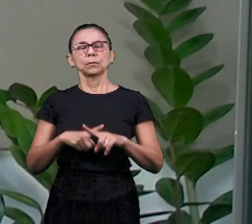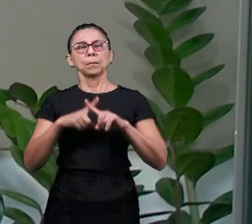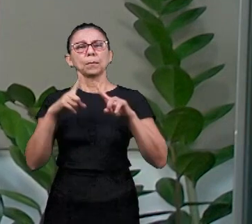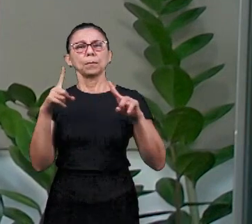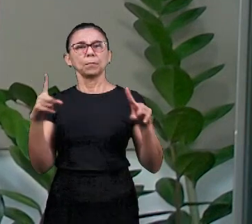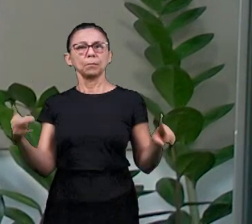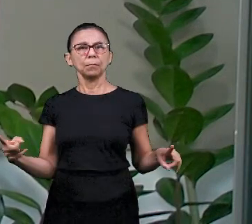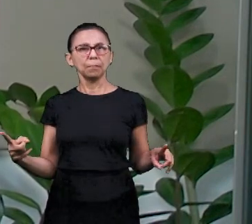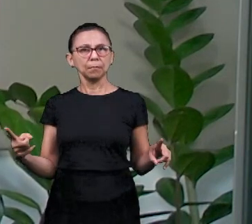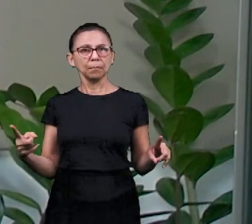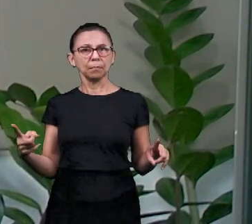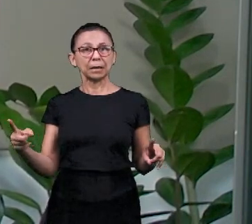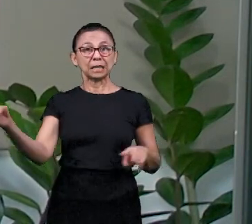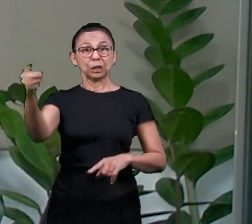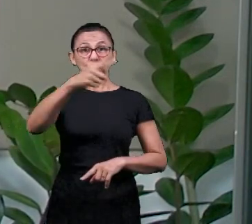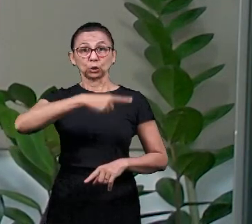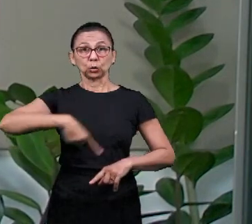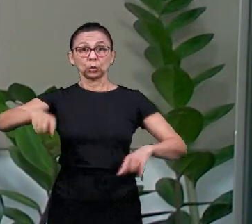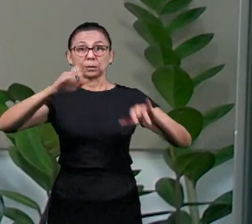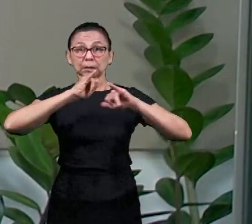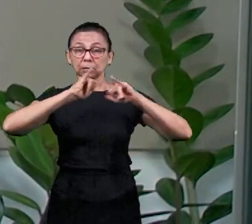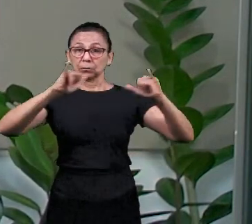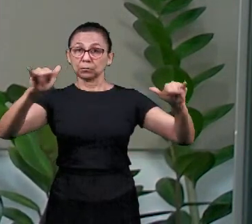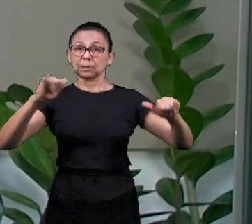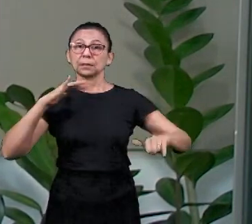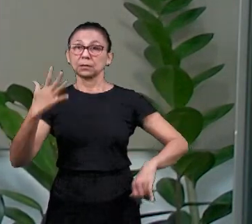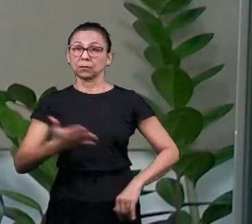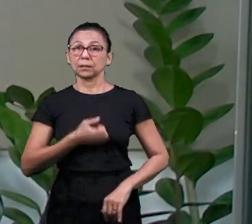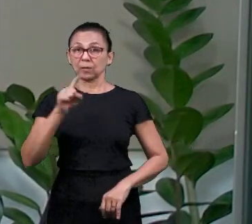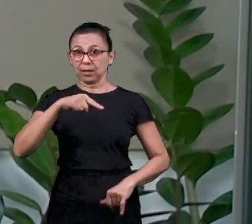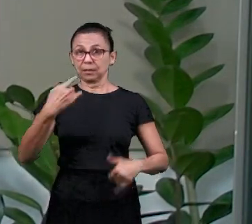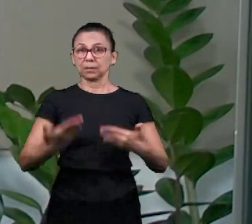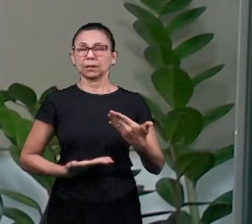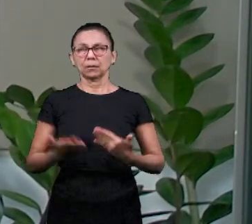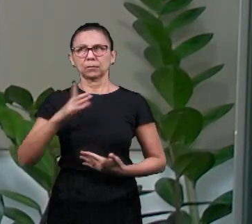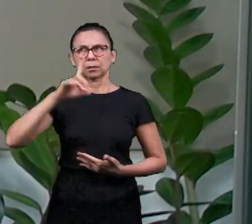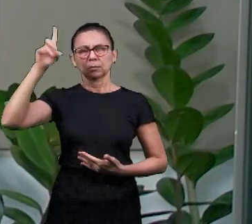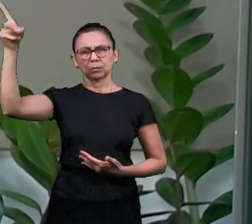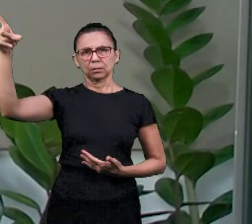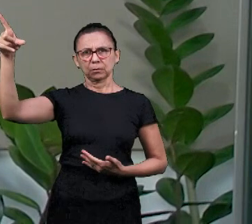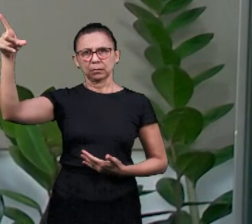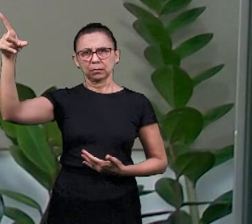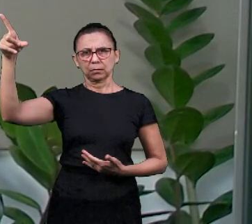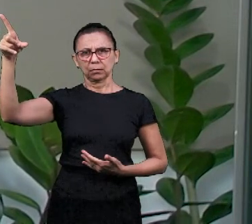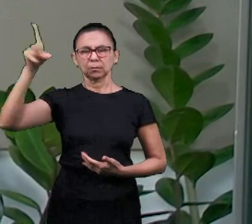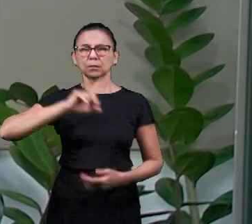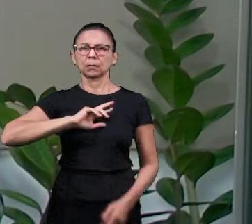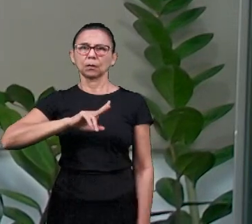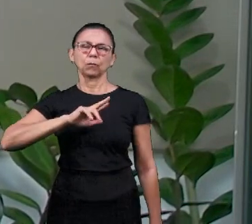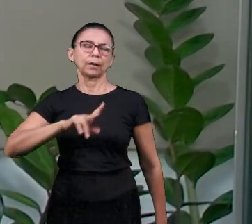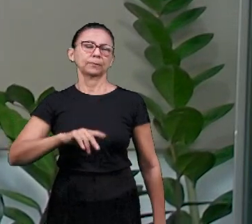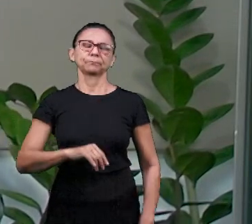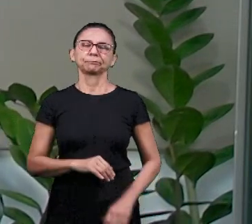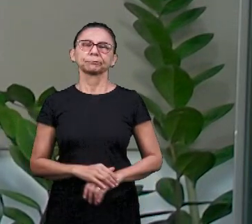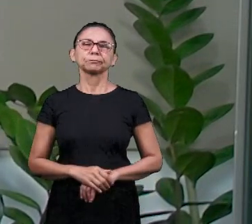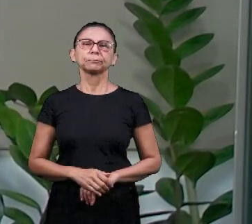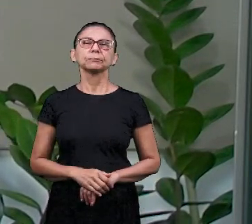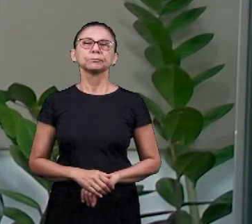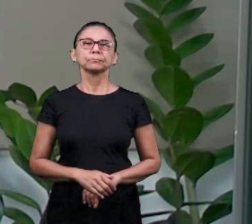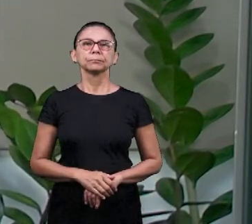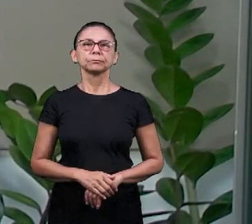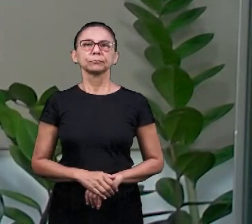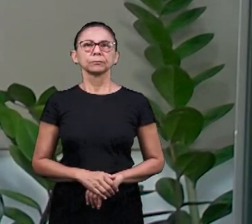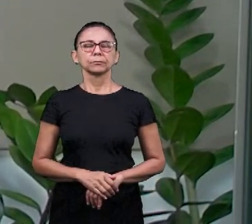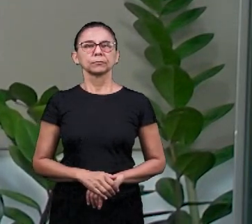l'évangile du salut, c'est serviteur de Dieu. Celui qui parlait, ce n'était pas le Saint-Esprit. C'était un autre pouvoir qui n'était pas du Saint-Esprit. Donc, vous voyez